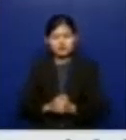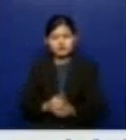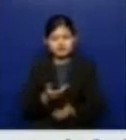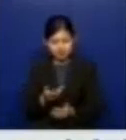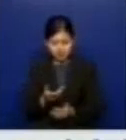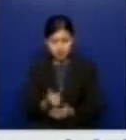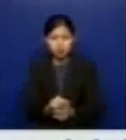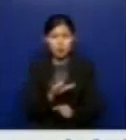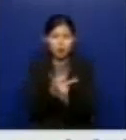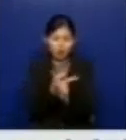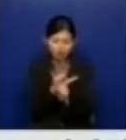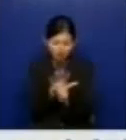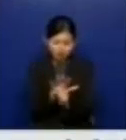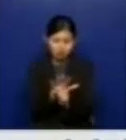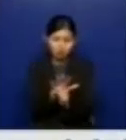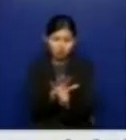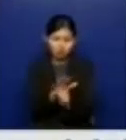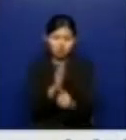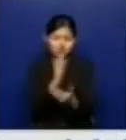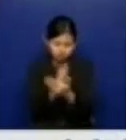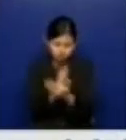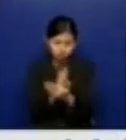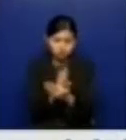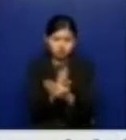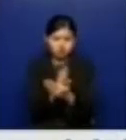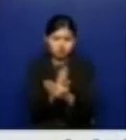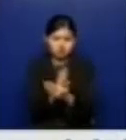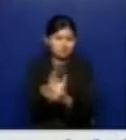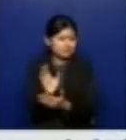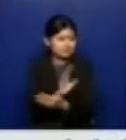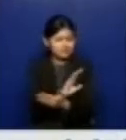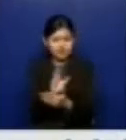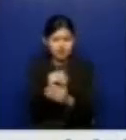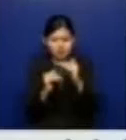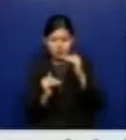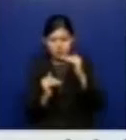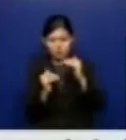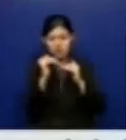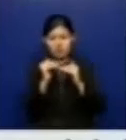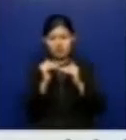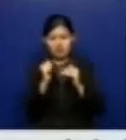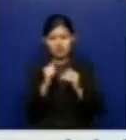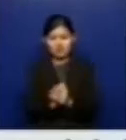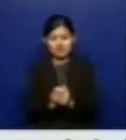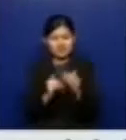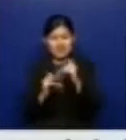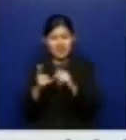วนะครับท่านอย่าไปทำลายสถิติของท่านพลเอกเปรมตินสุรานน